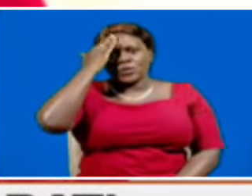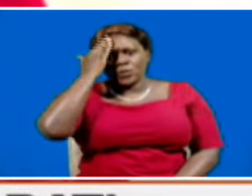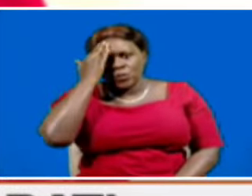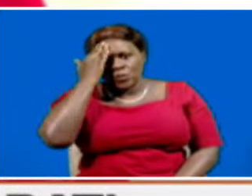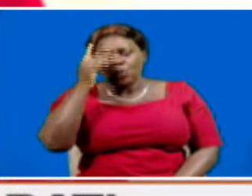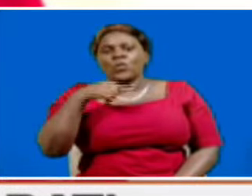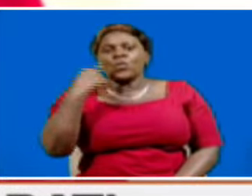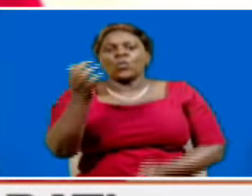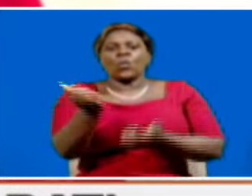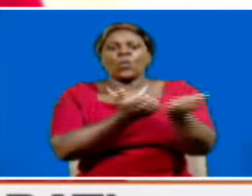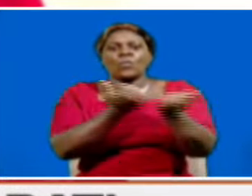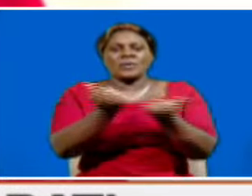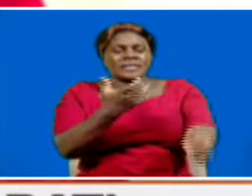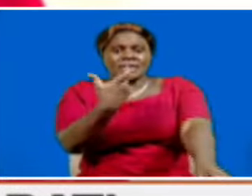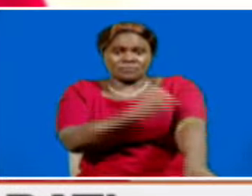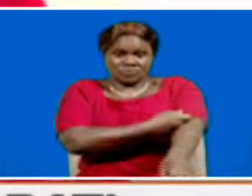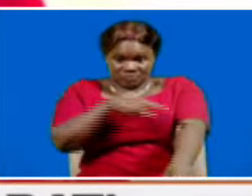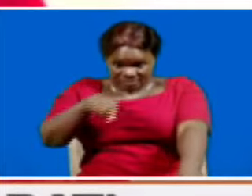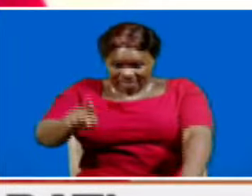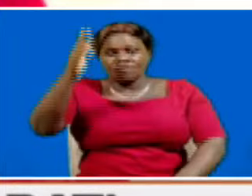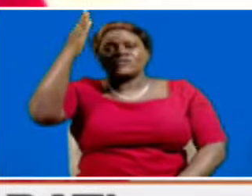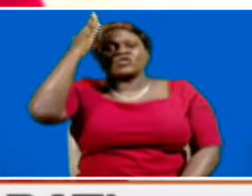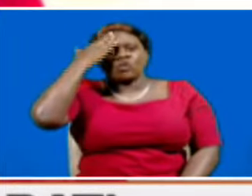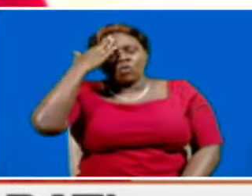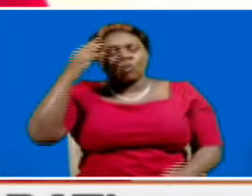is selling these drugs. Wanajua.